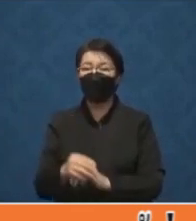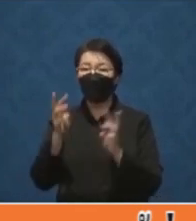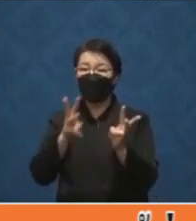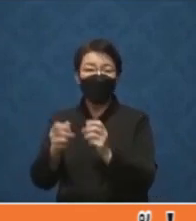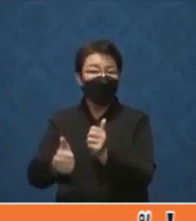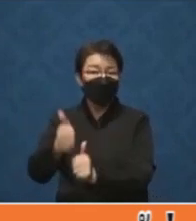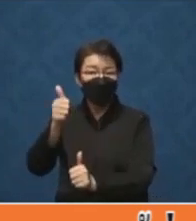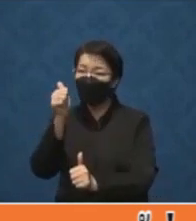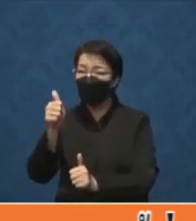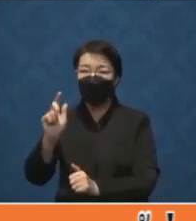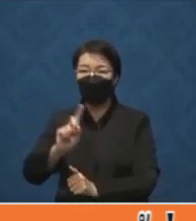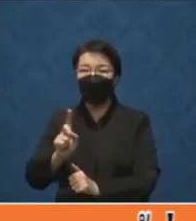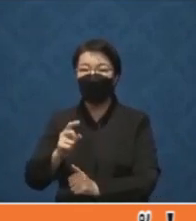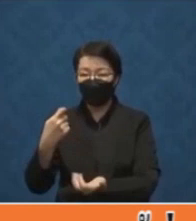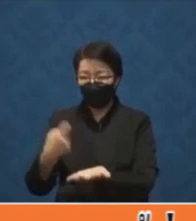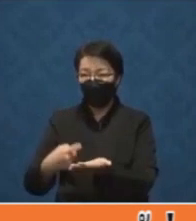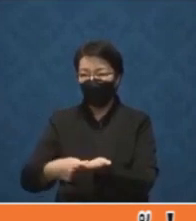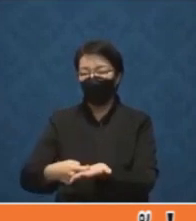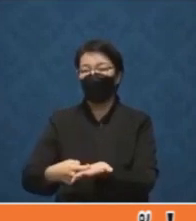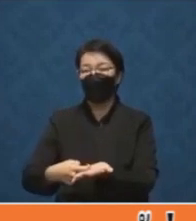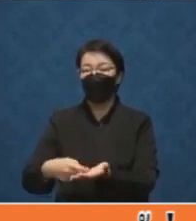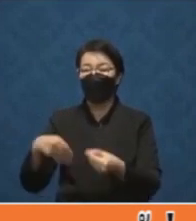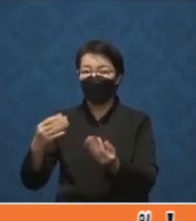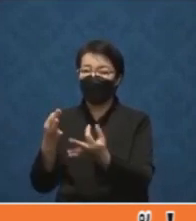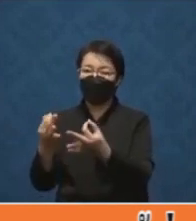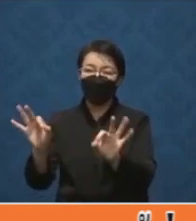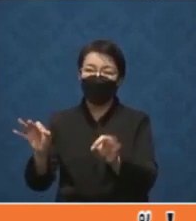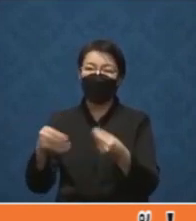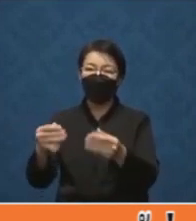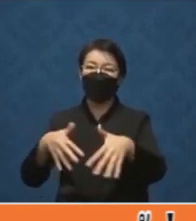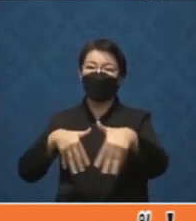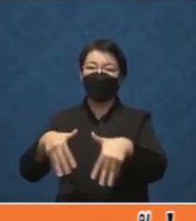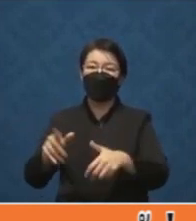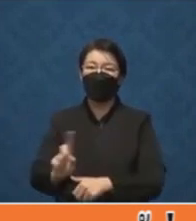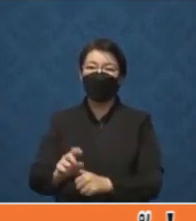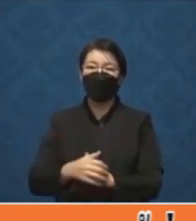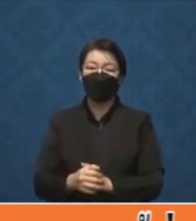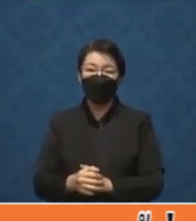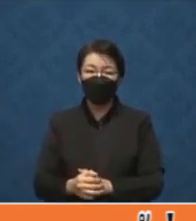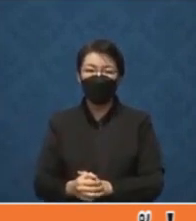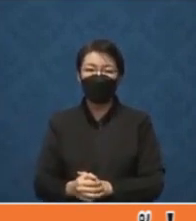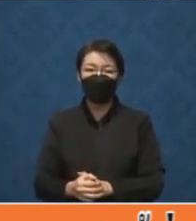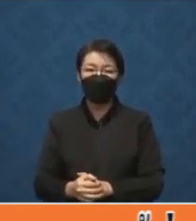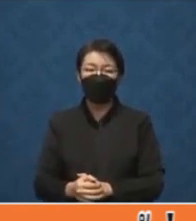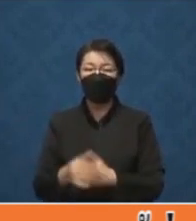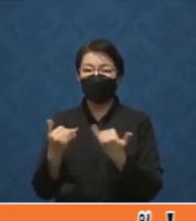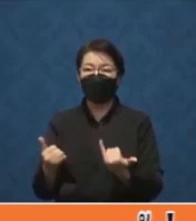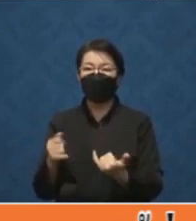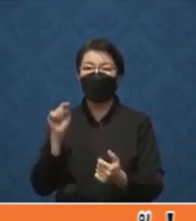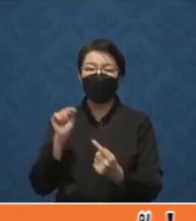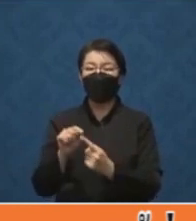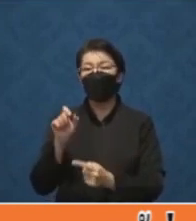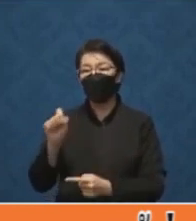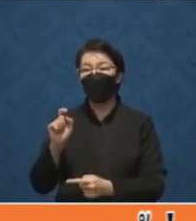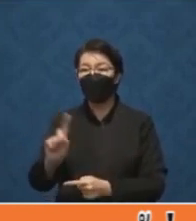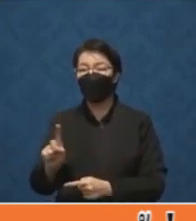วนการที่ดีที่สุดที่จะเป็นหลักประกันสิทธิเสรีภาพให้กับพี่น้องประชาชนได้ดีที่สุดใน